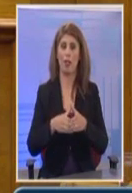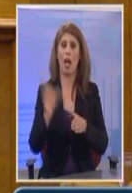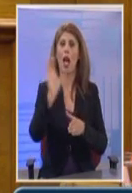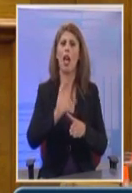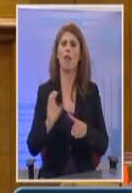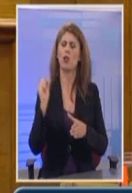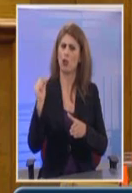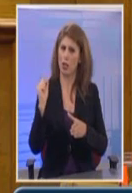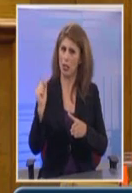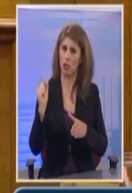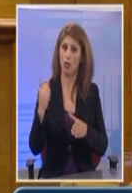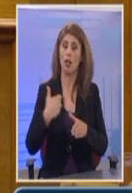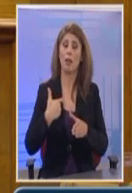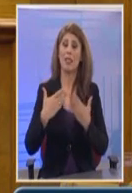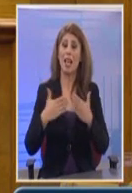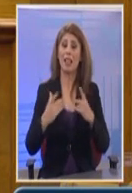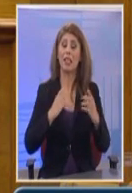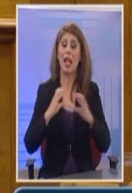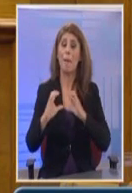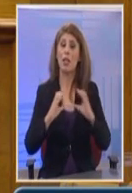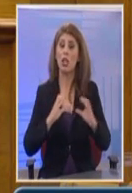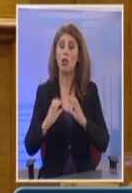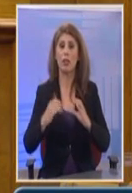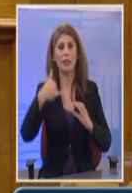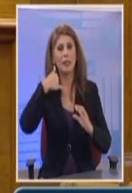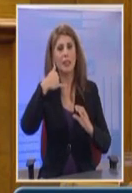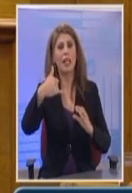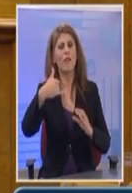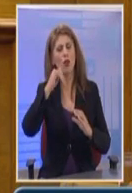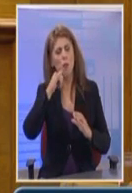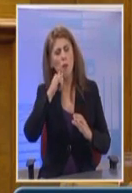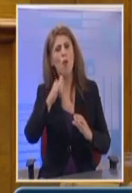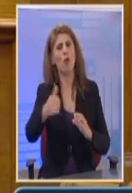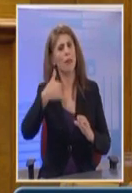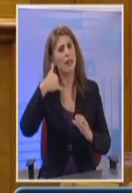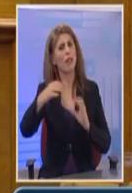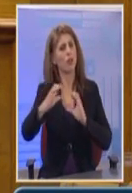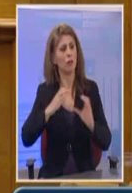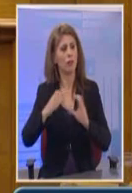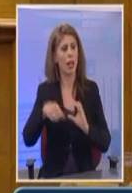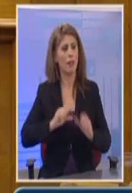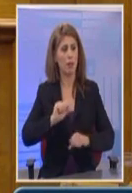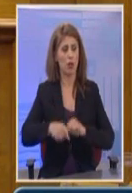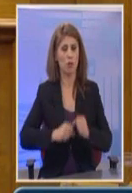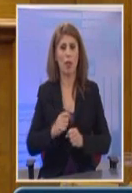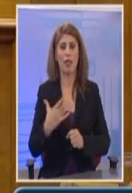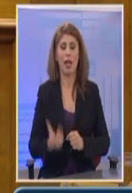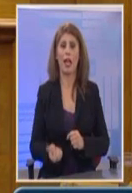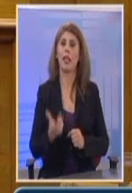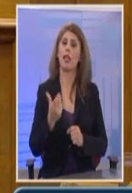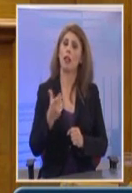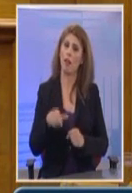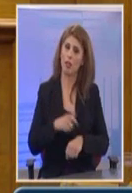Σοσιαλιστών. Είμαστε σε ανοιχτή επικοινωνία, σε τηλέφωνα διαρκή. Και αυτή η προσπάθειά μας έχει αποδώσει